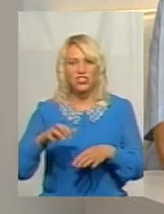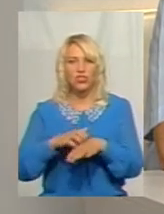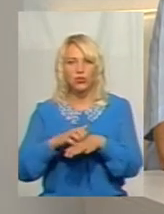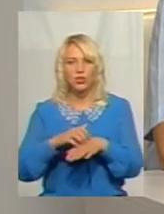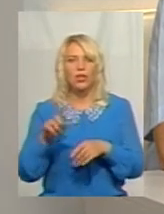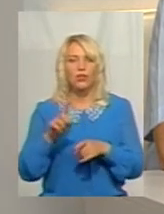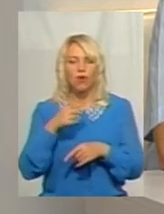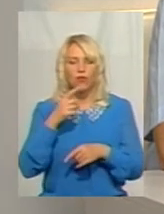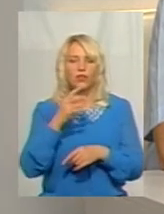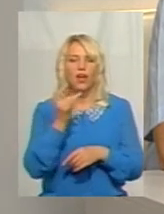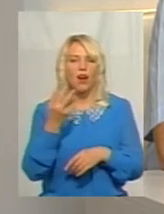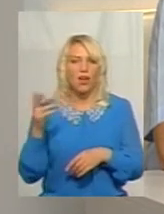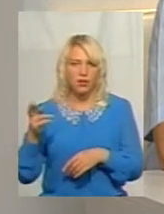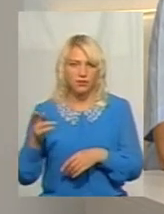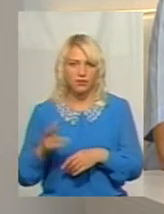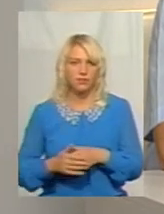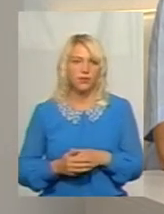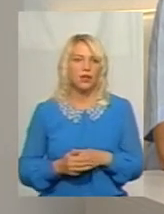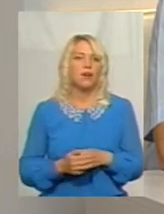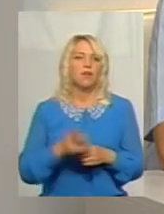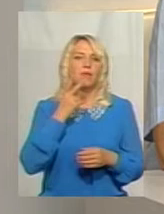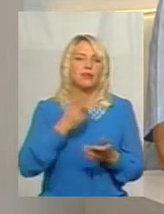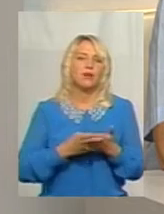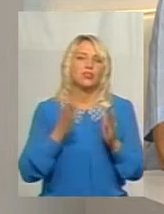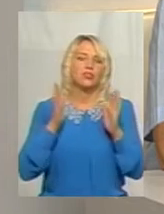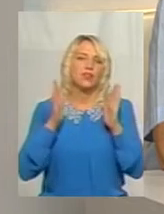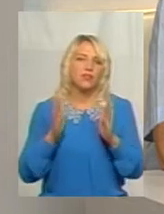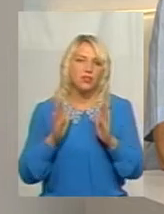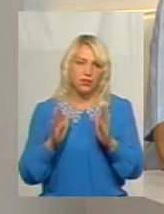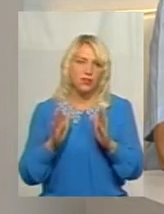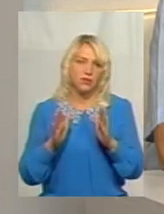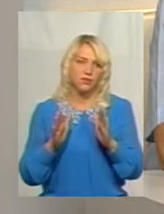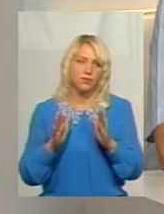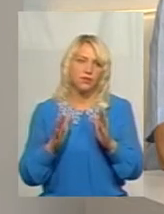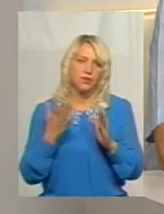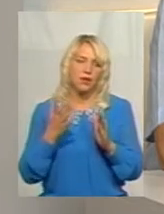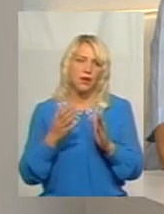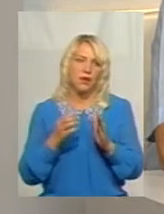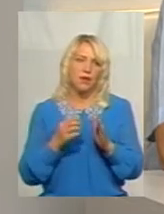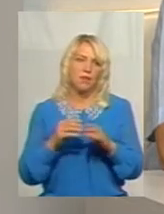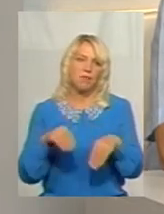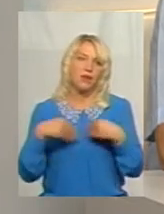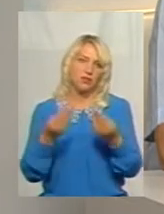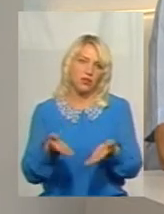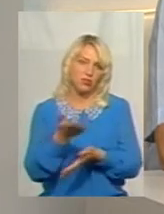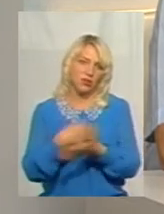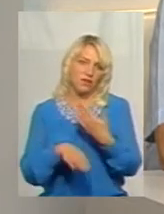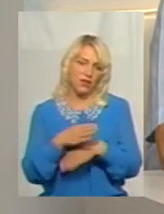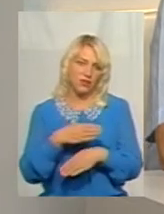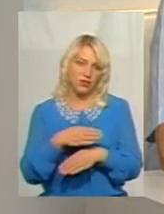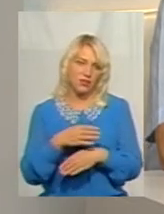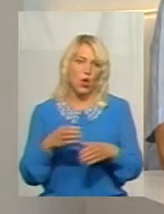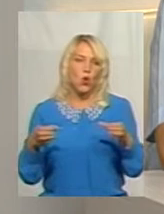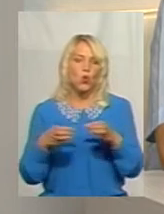говорить пані Рая, передбачено тільки в разі призначення групи інвалідності. Групи